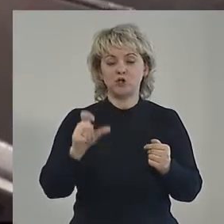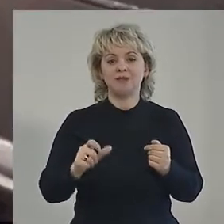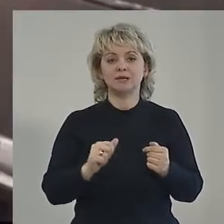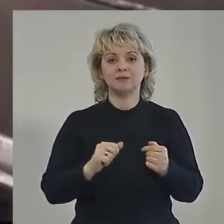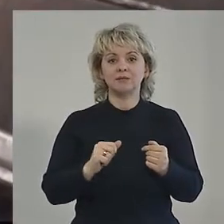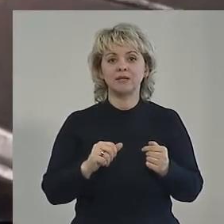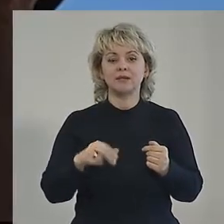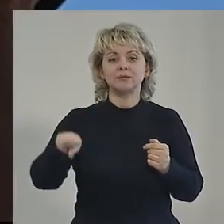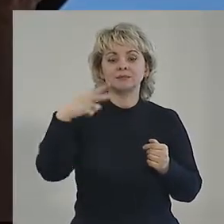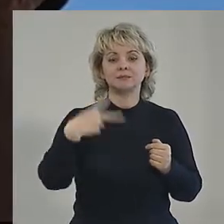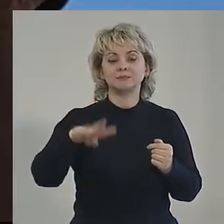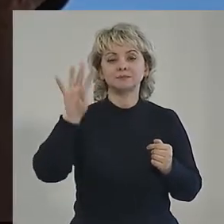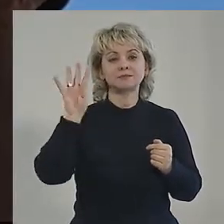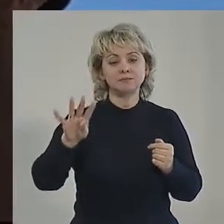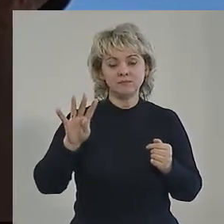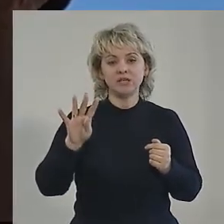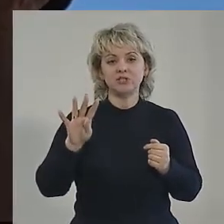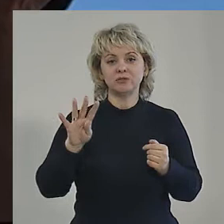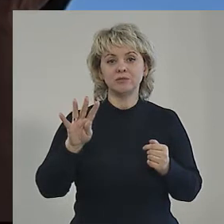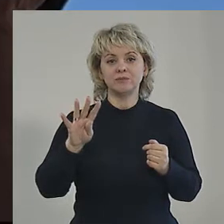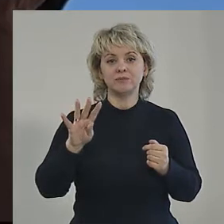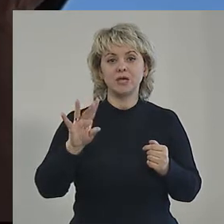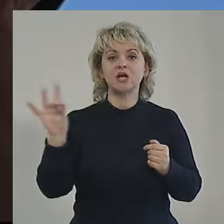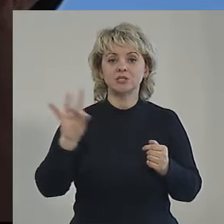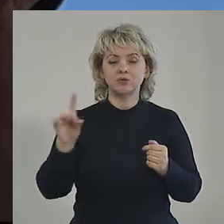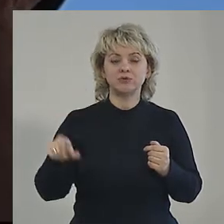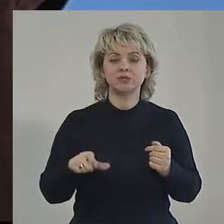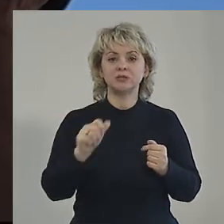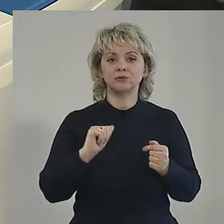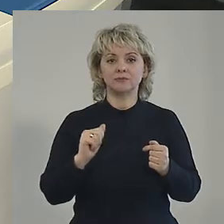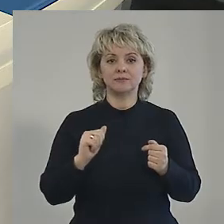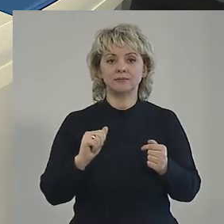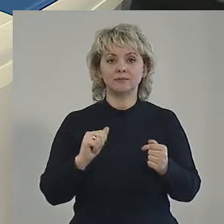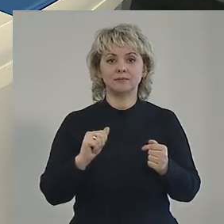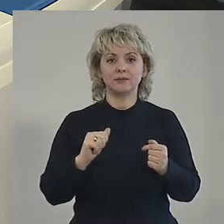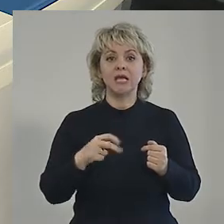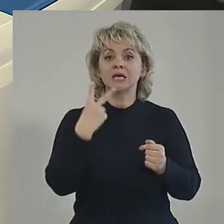человек. Олеся Слынько, Анатолий Рашевский, Дон-24, Ростов-на-Дону.